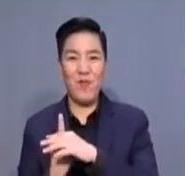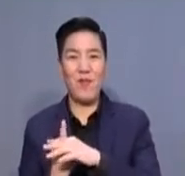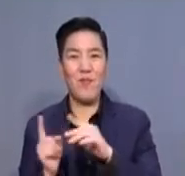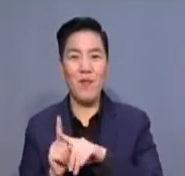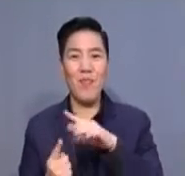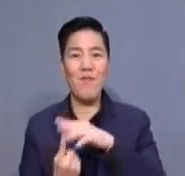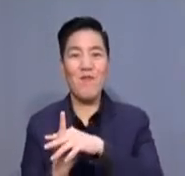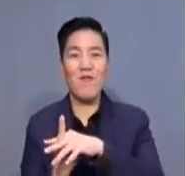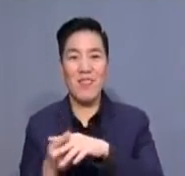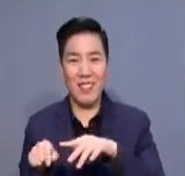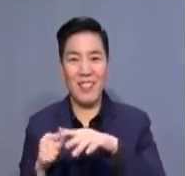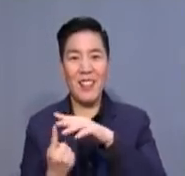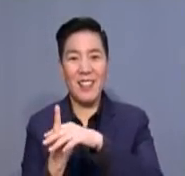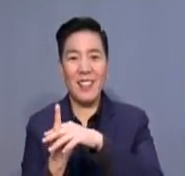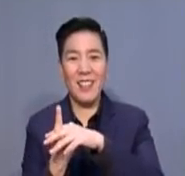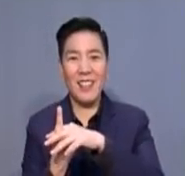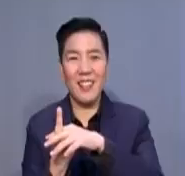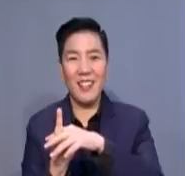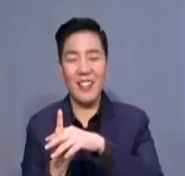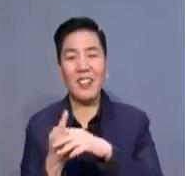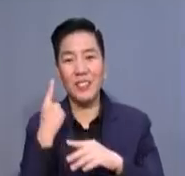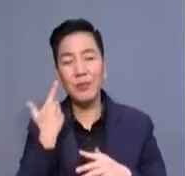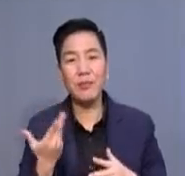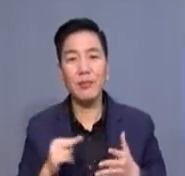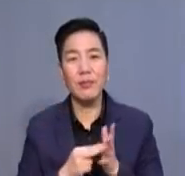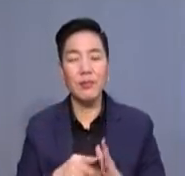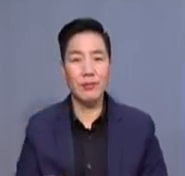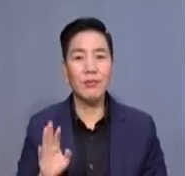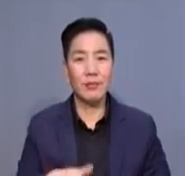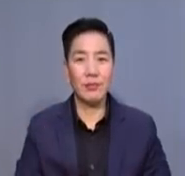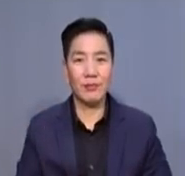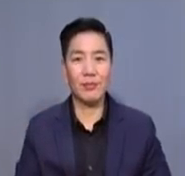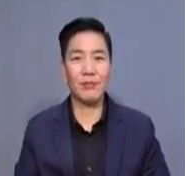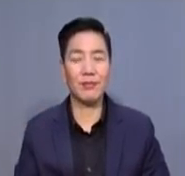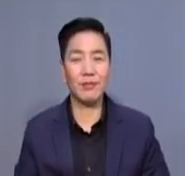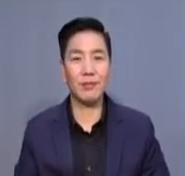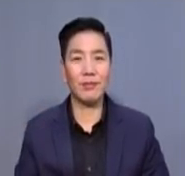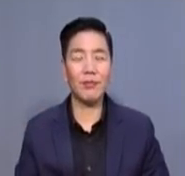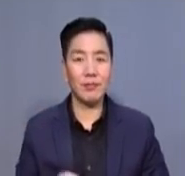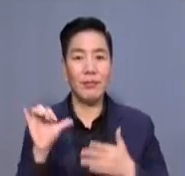งิง เฮง เออ เฮง น็อตมันเงิงขึ้นนะ โอ้เอาก็เดี๋ยวไปแก้ไขนะคะ